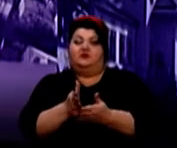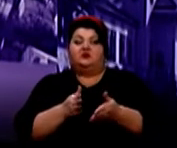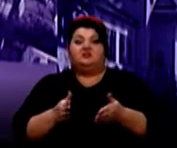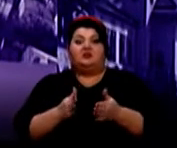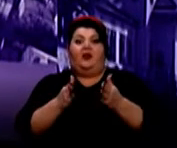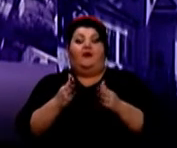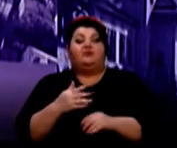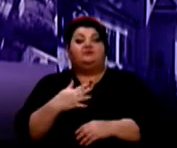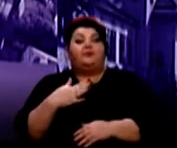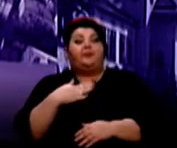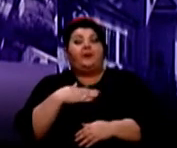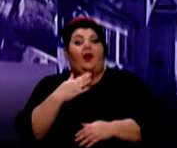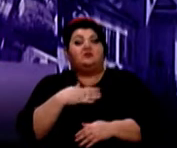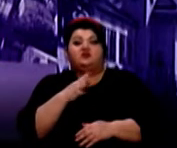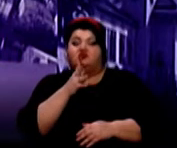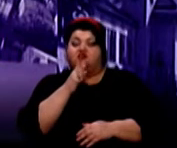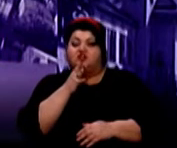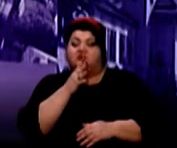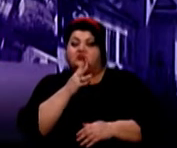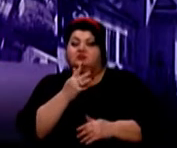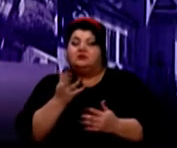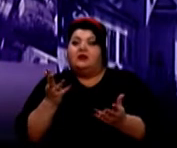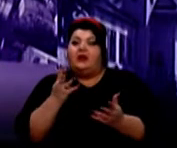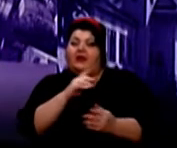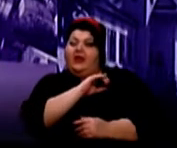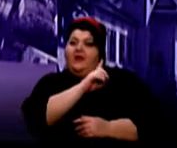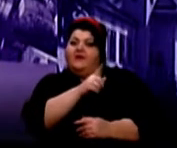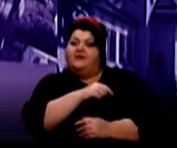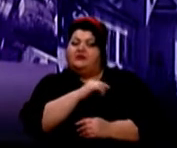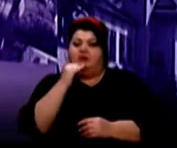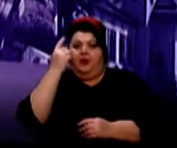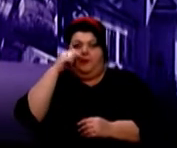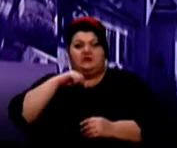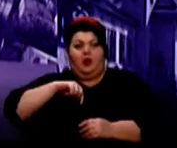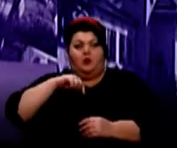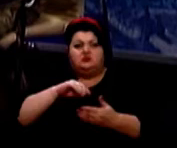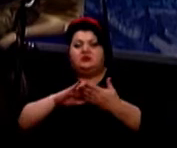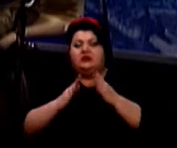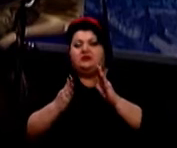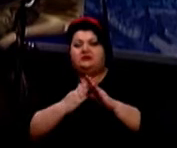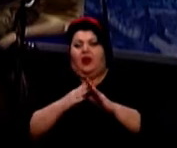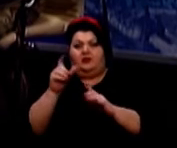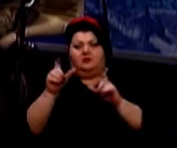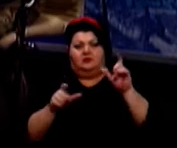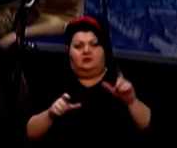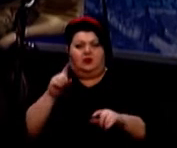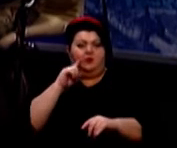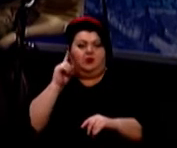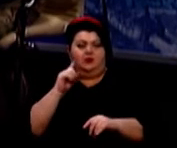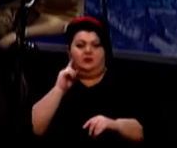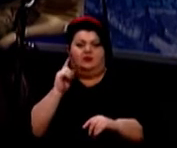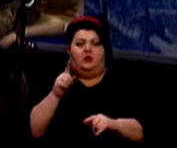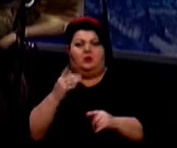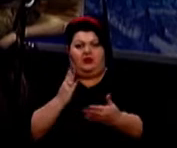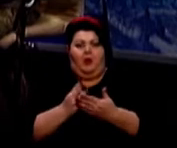наші часи який фізичний і психологічний стан призовників? Чи є в них бажання служити? Це питання дуже гостро